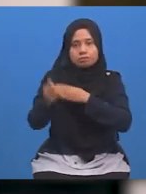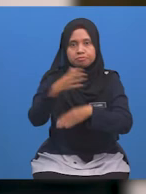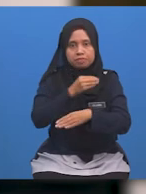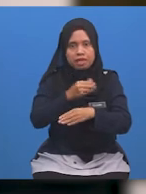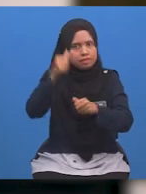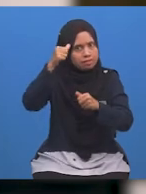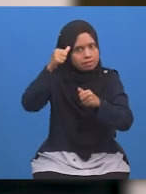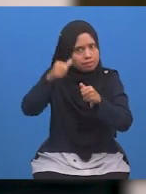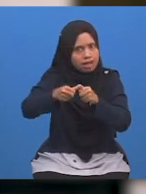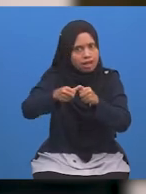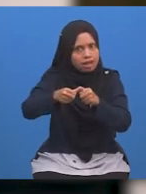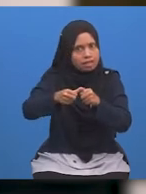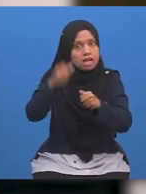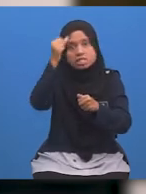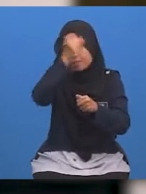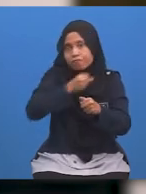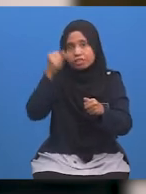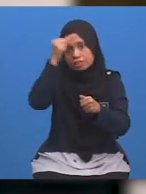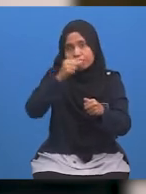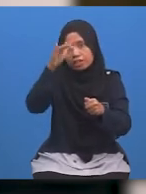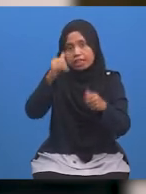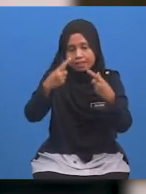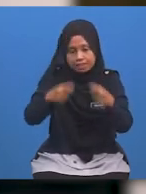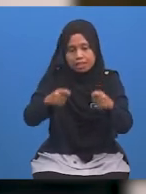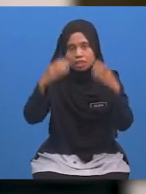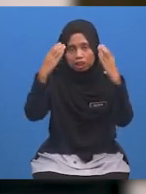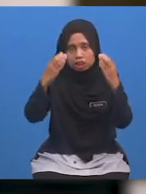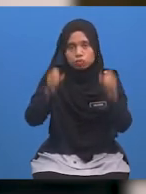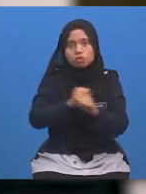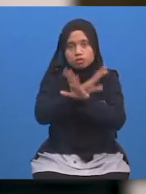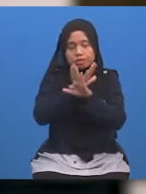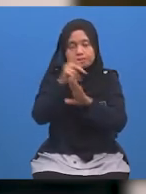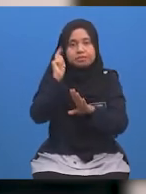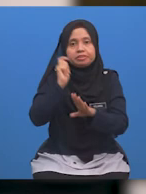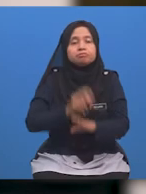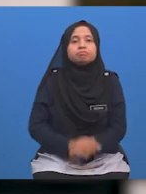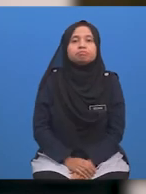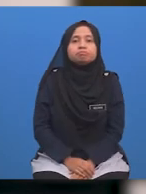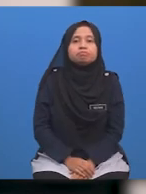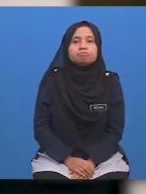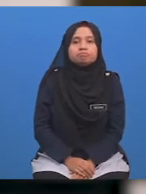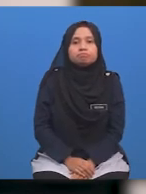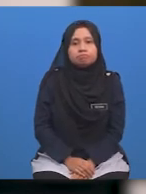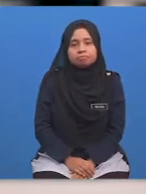dan mengingati ciri-ciri yang telah cikgu terangkan sebentar tadi.